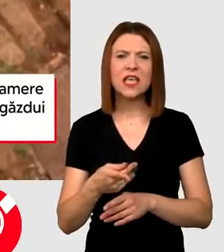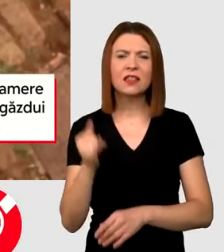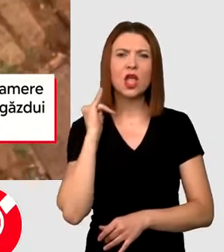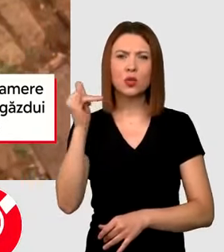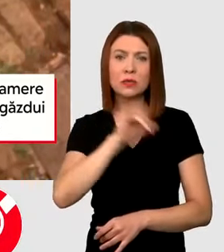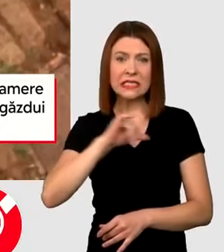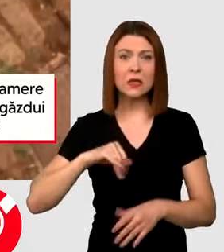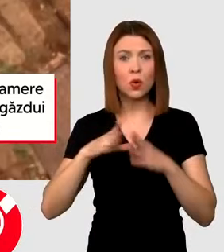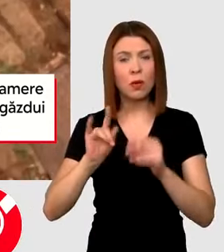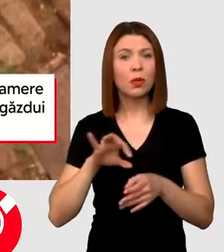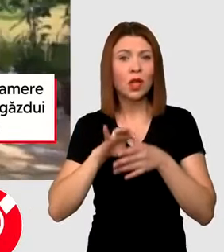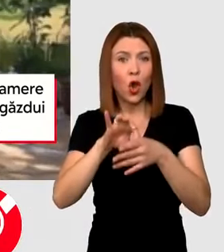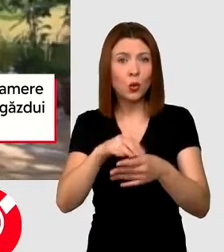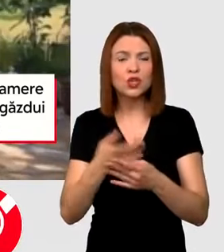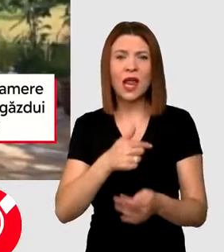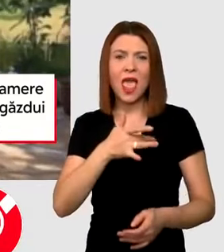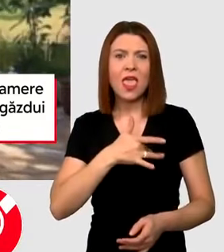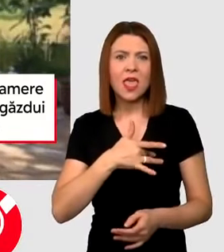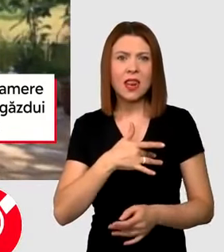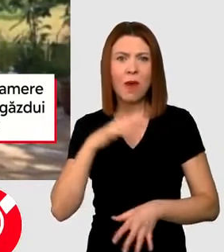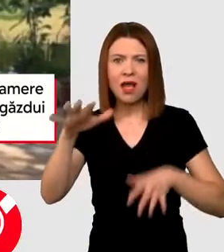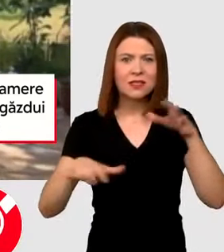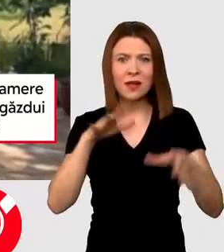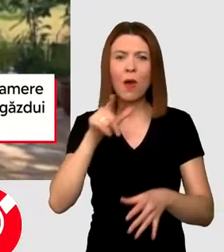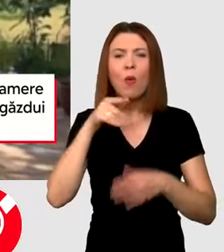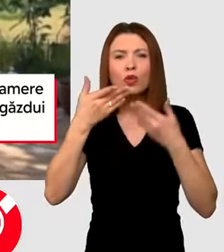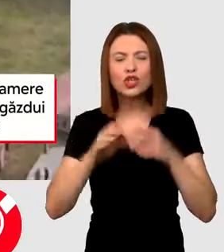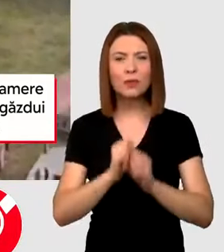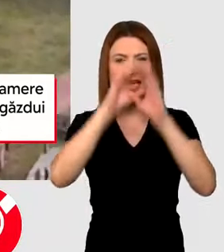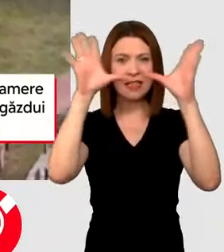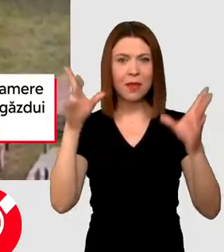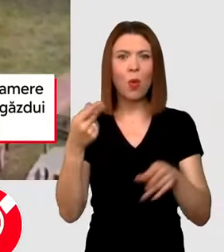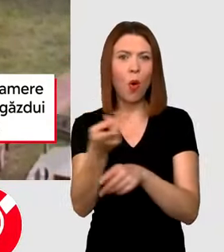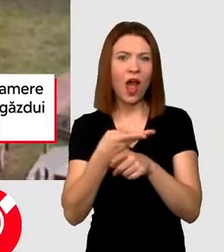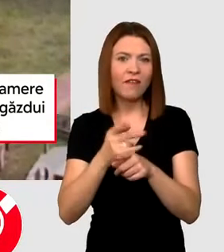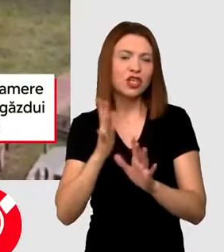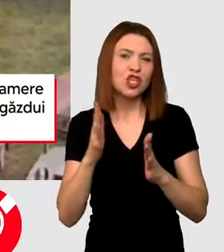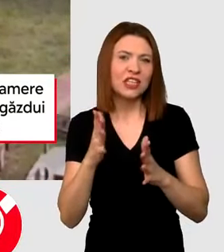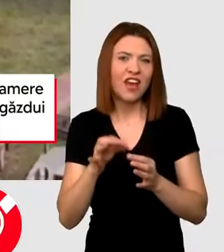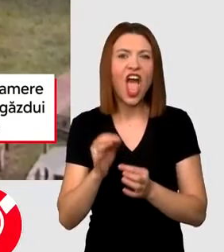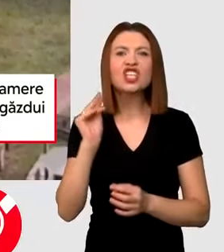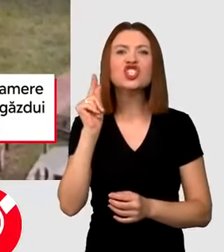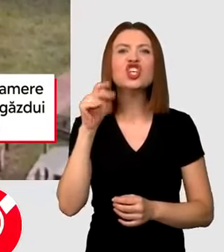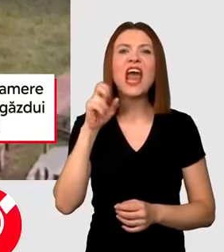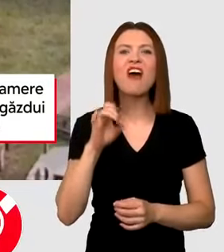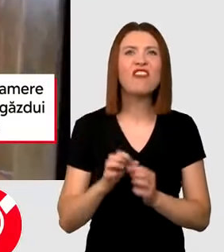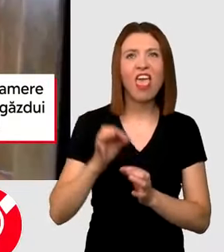din România, care te poate duce în inima sălbăticiei, acolo unde îți încep diminețile cu o cafea și câteva girafe.